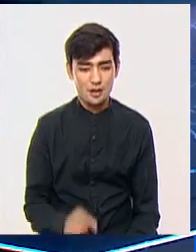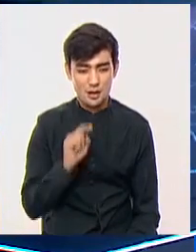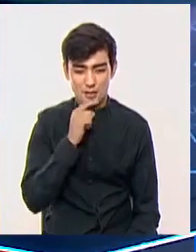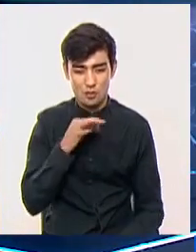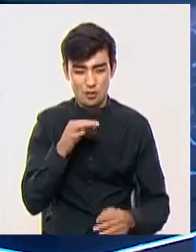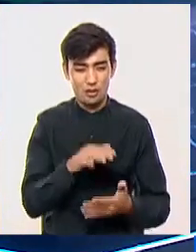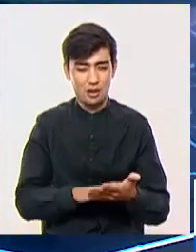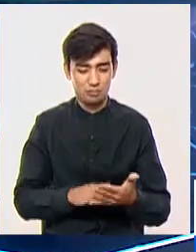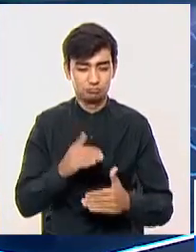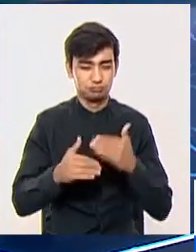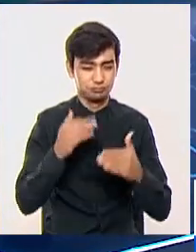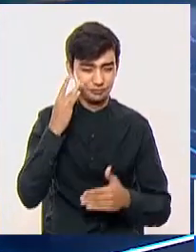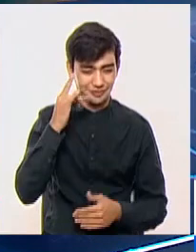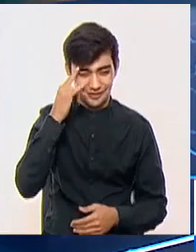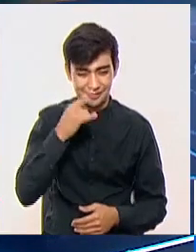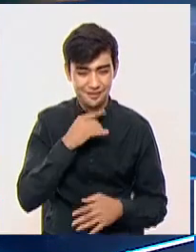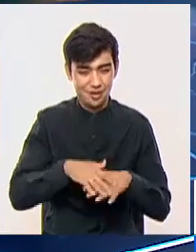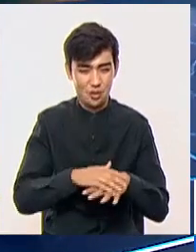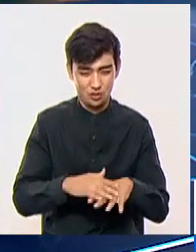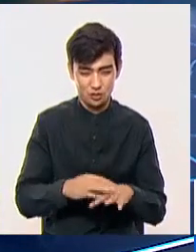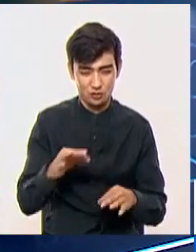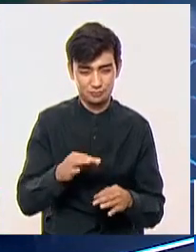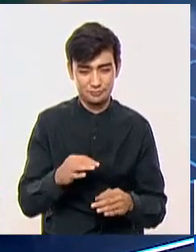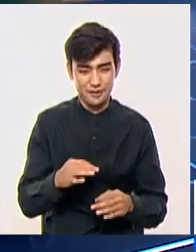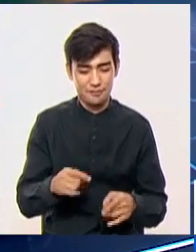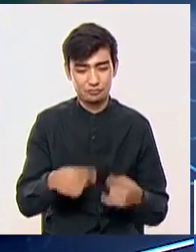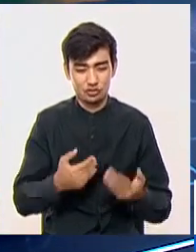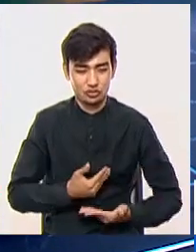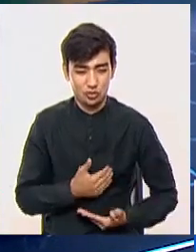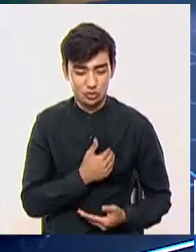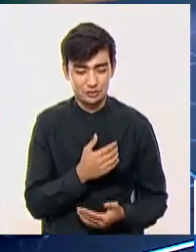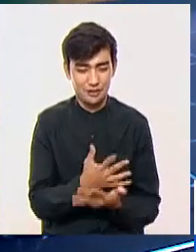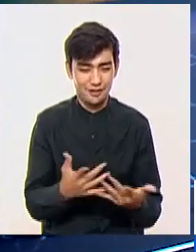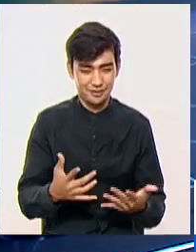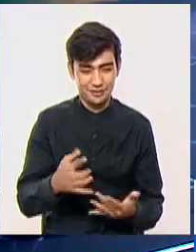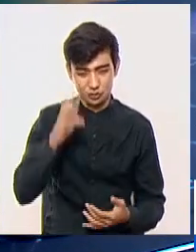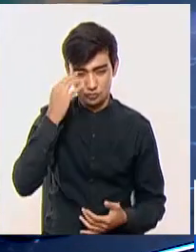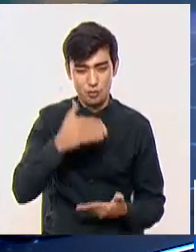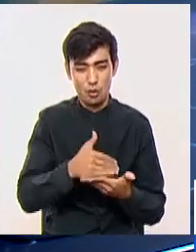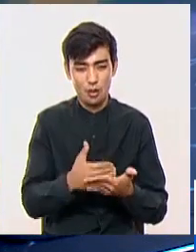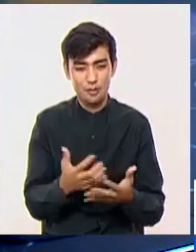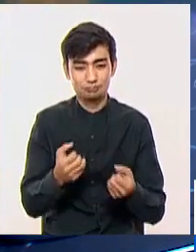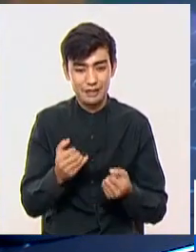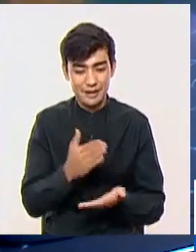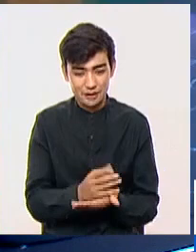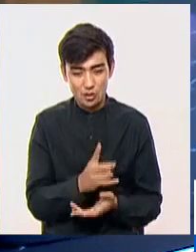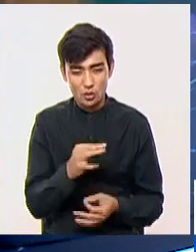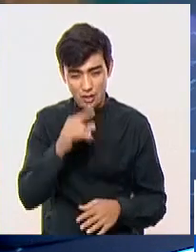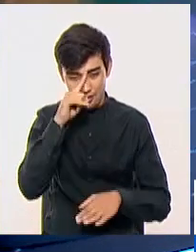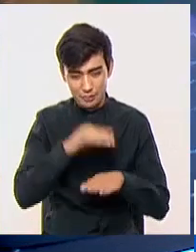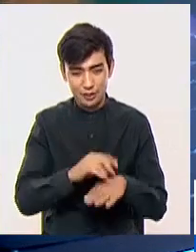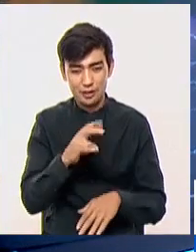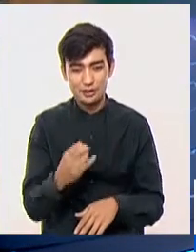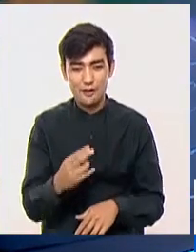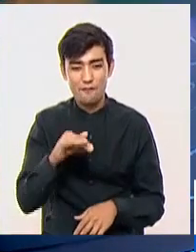Экономиканы әр тараптандырып, Қазақстан халқының әл-ауқатын арттыруға түрлі мемлекеттік бағдарлама қабылданса да, үкімет ұлттық